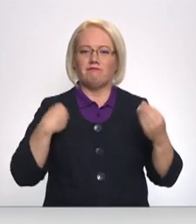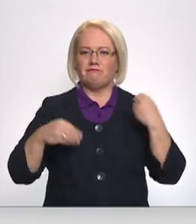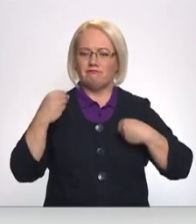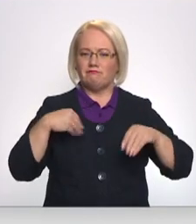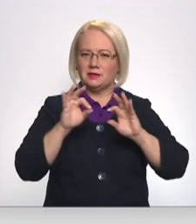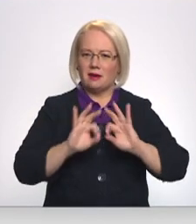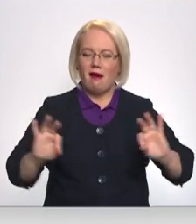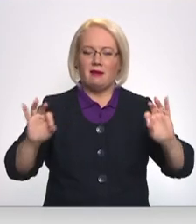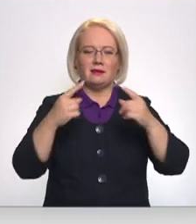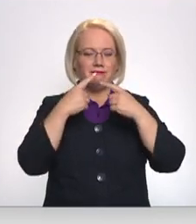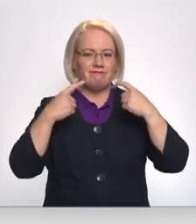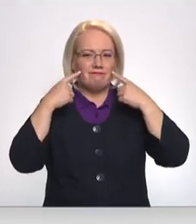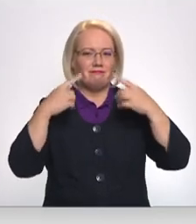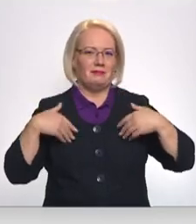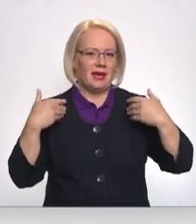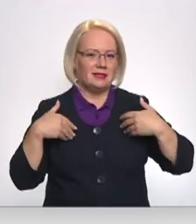Uzpucējušies, jā.